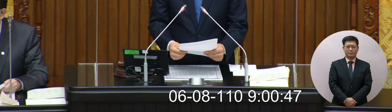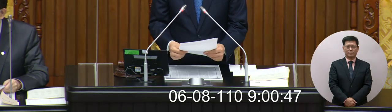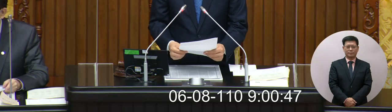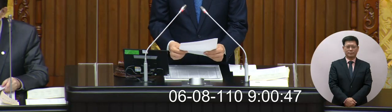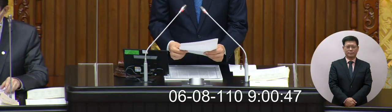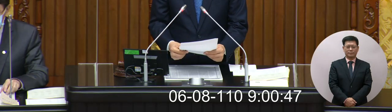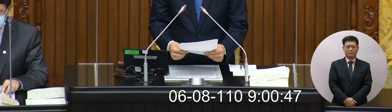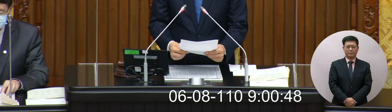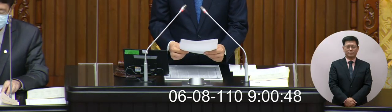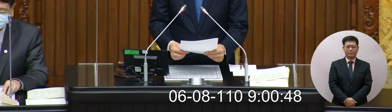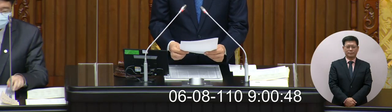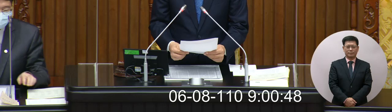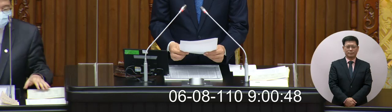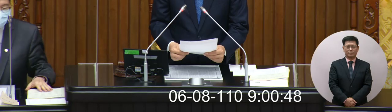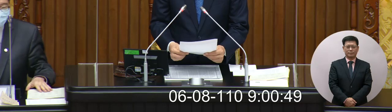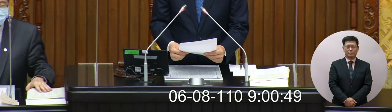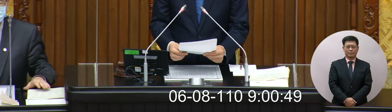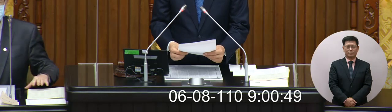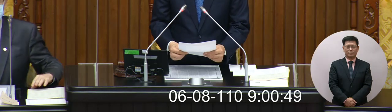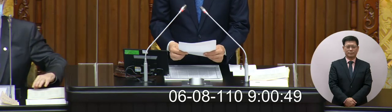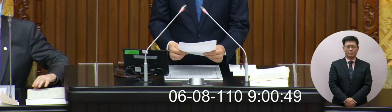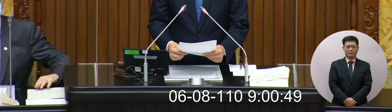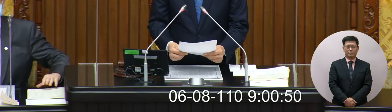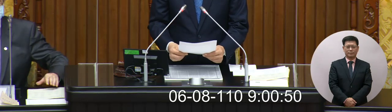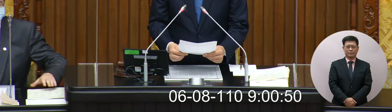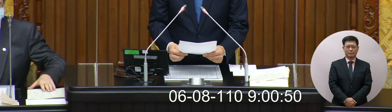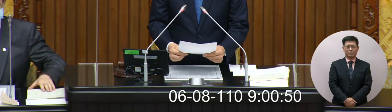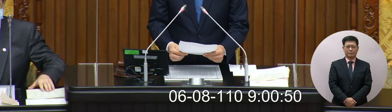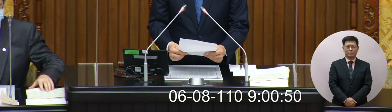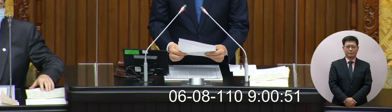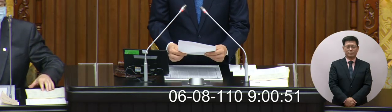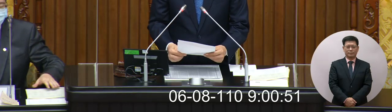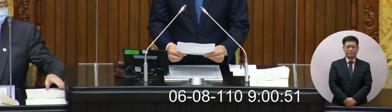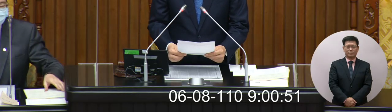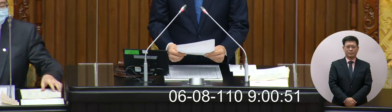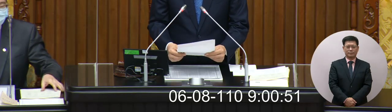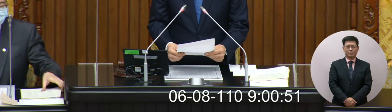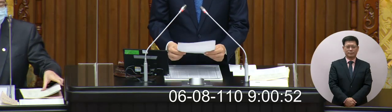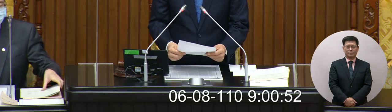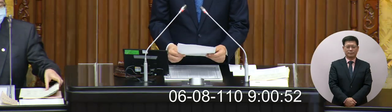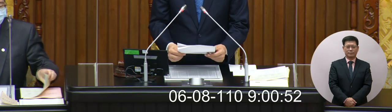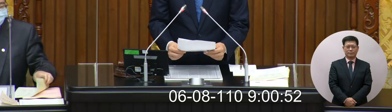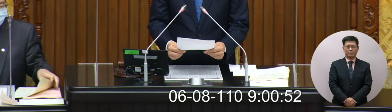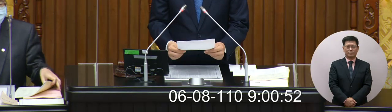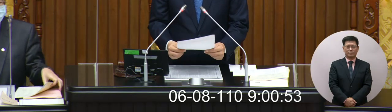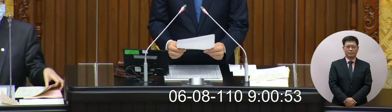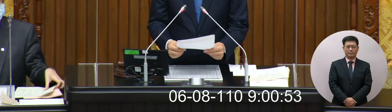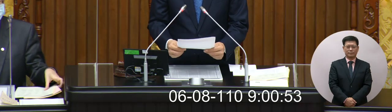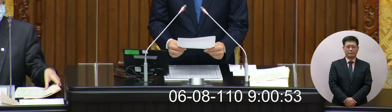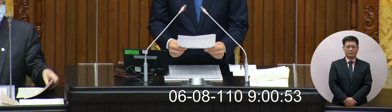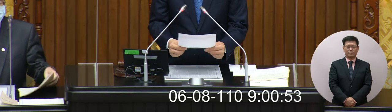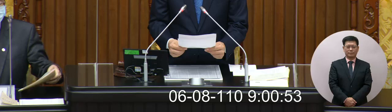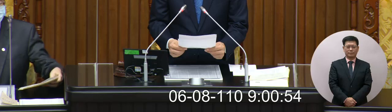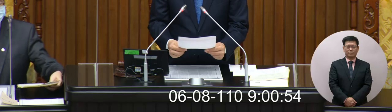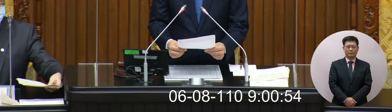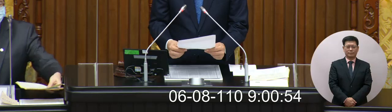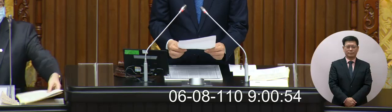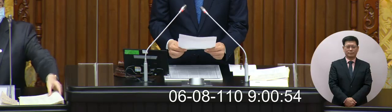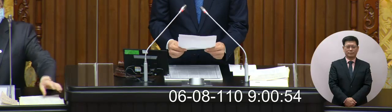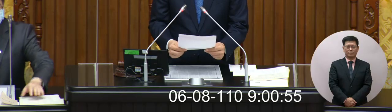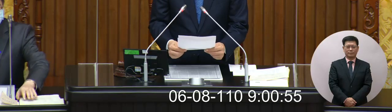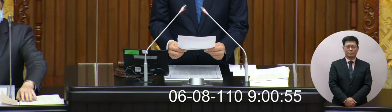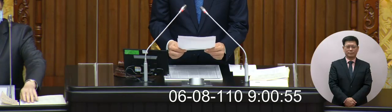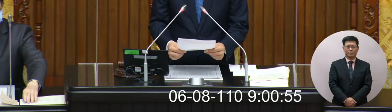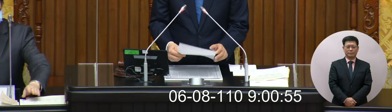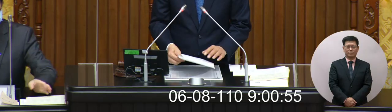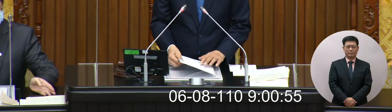苗采购状况及施打计划）（括弧）报告，并被执行，请行政院苏